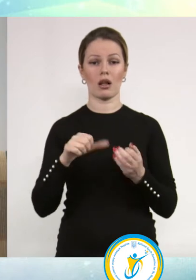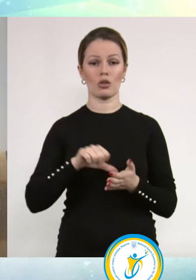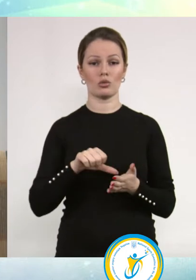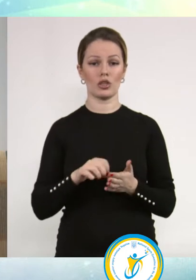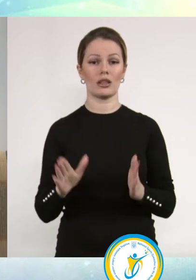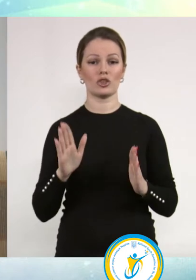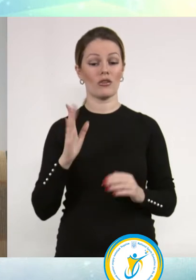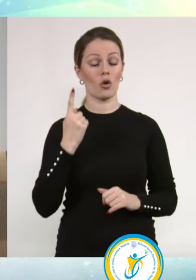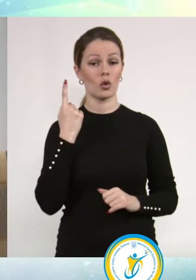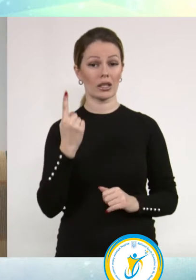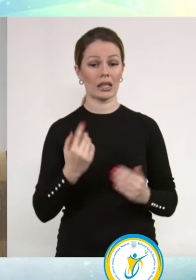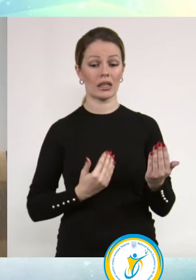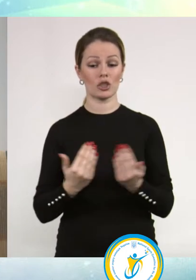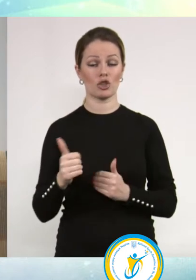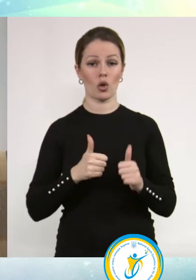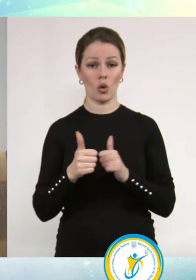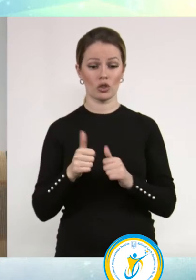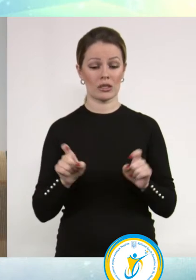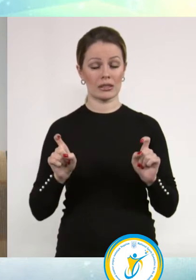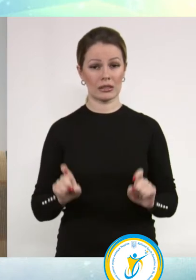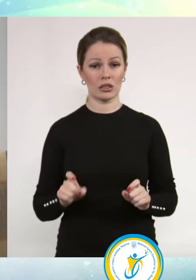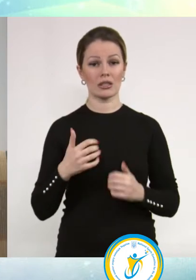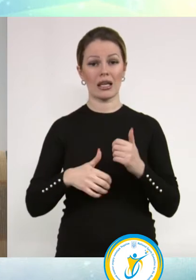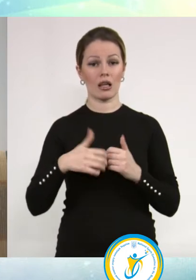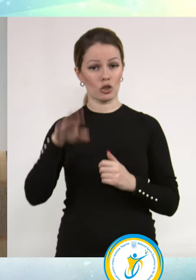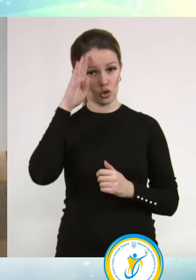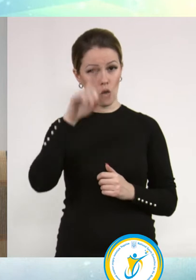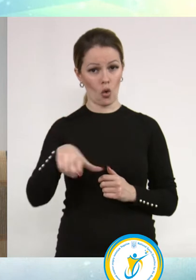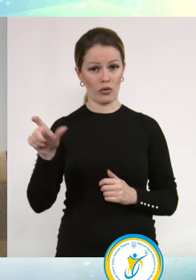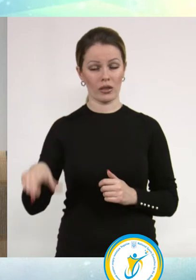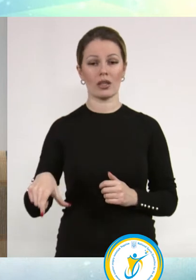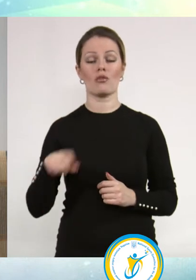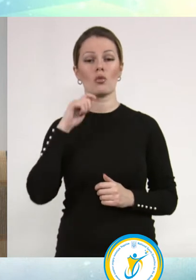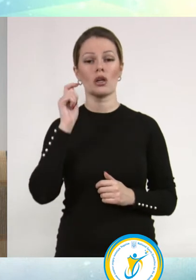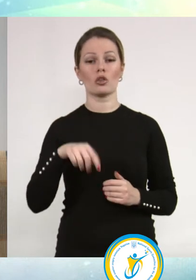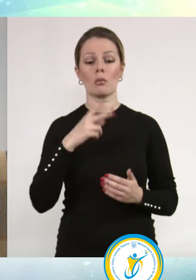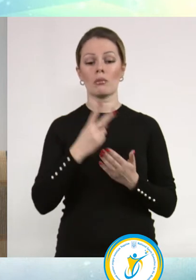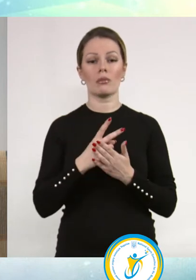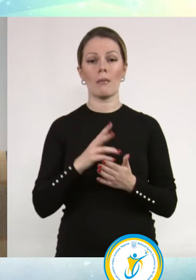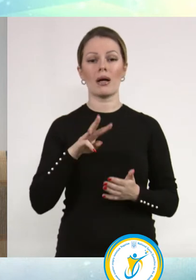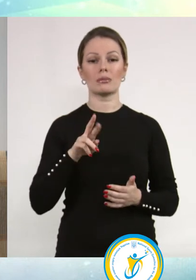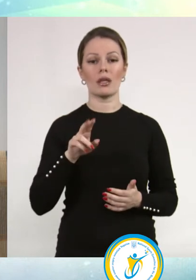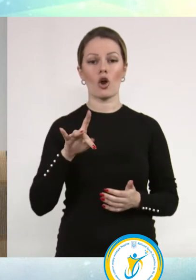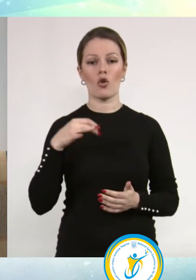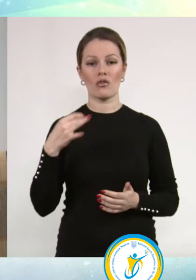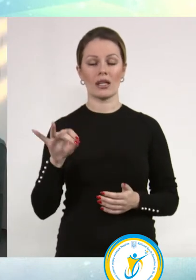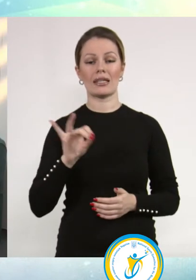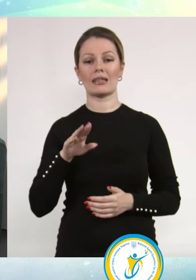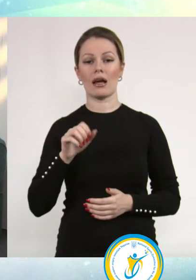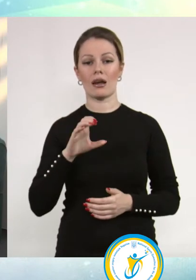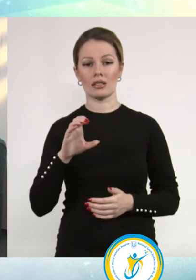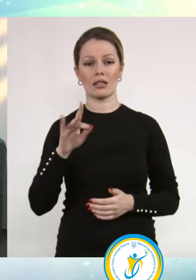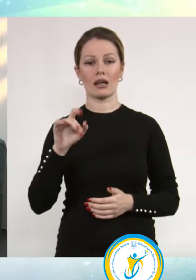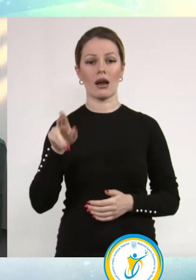спортсмени брали участь лише в одній лижній гонці, сидячи серед чоловіків. Україну представляли Максим Яровий і